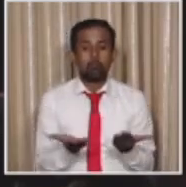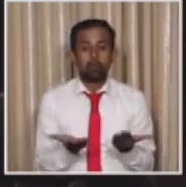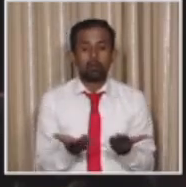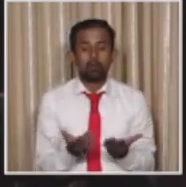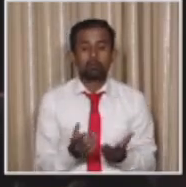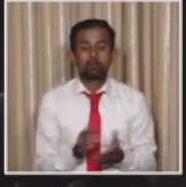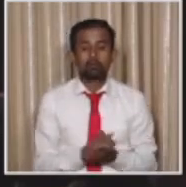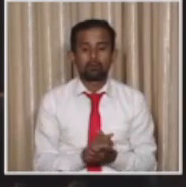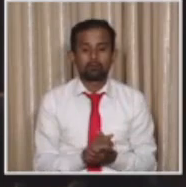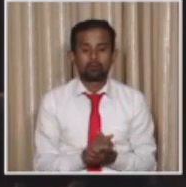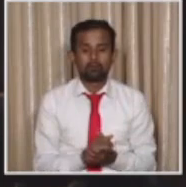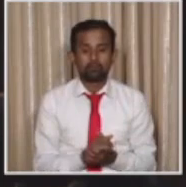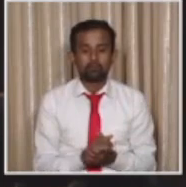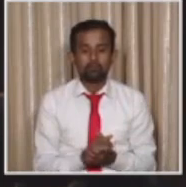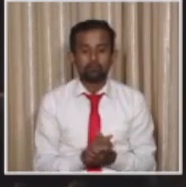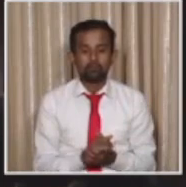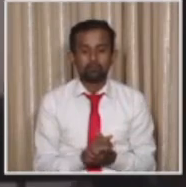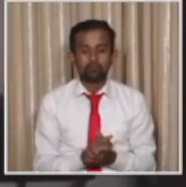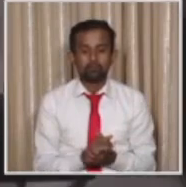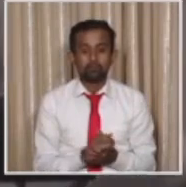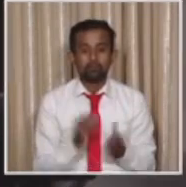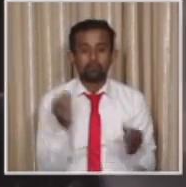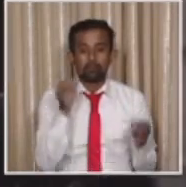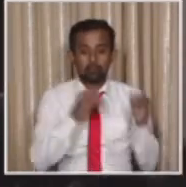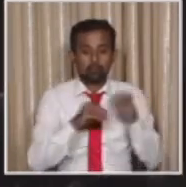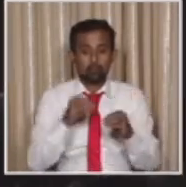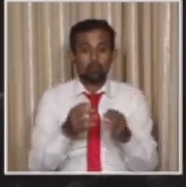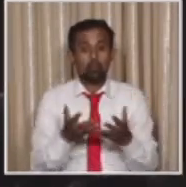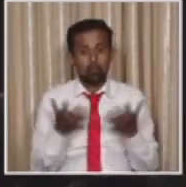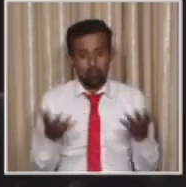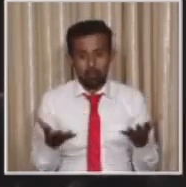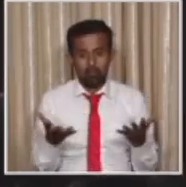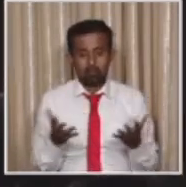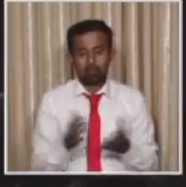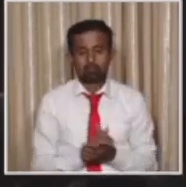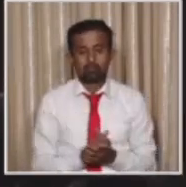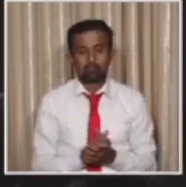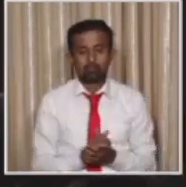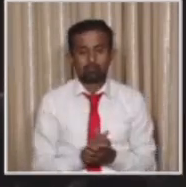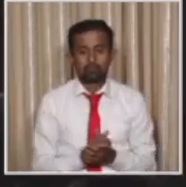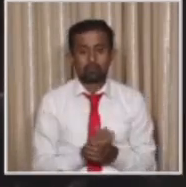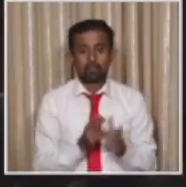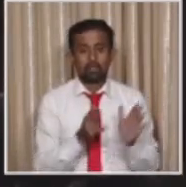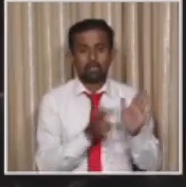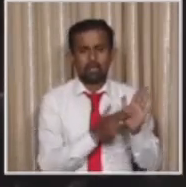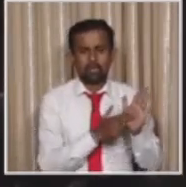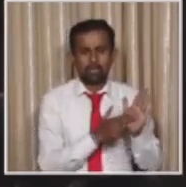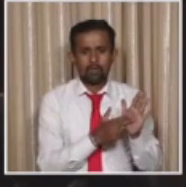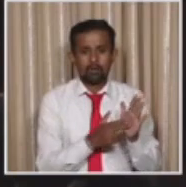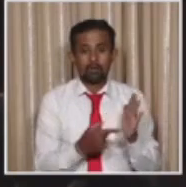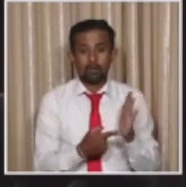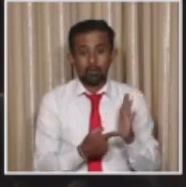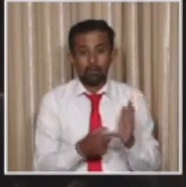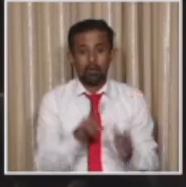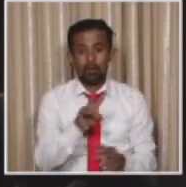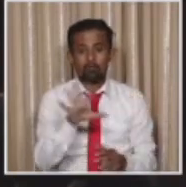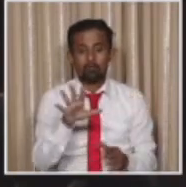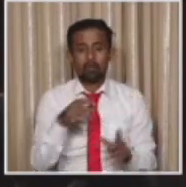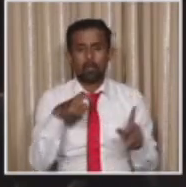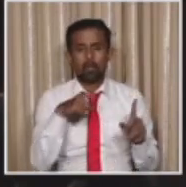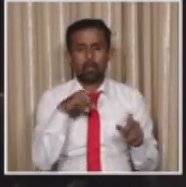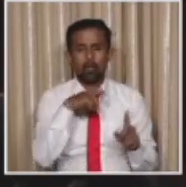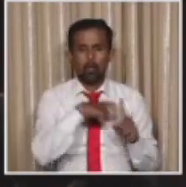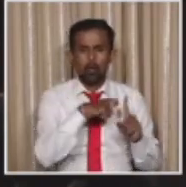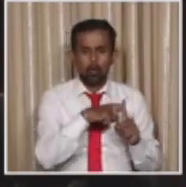භයානක අඩංගු වීම ගණනාවක් තිබිලා තිබුණා. මොකද හේතුව නයිට්‍රික් අම්ල මෙට්‍රික් ටොන් 25ක්, කෝස්ටික්